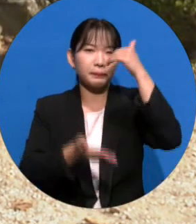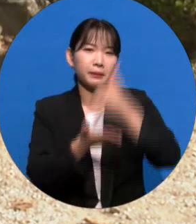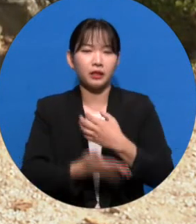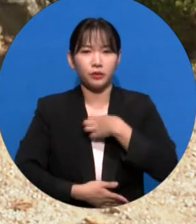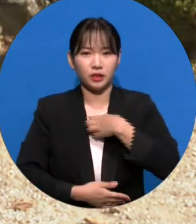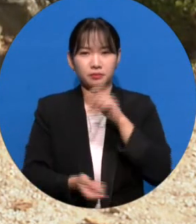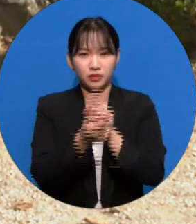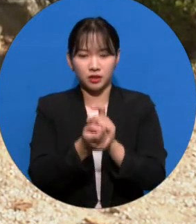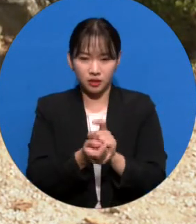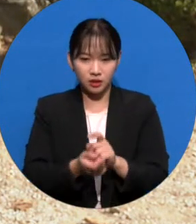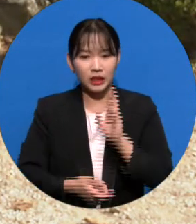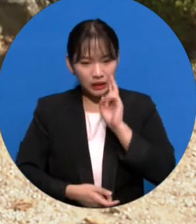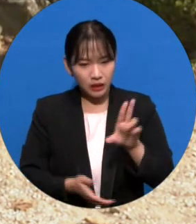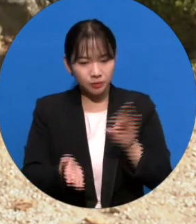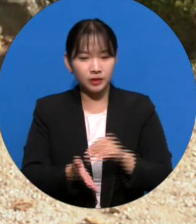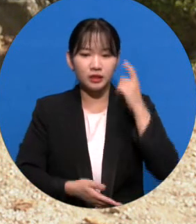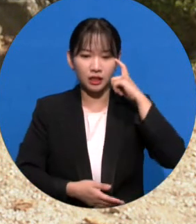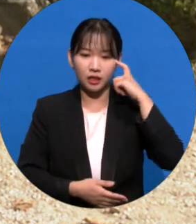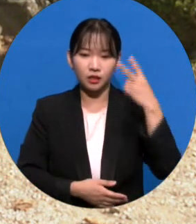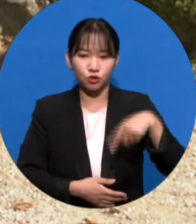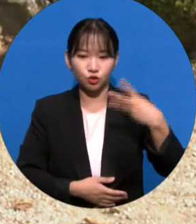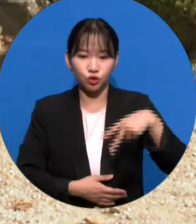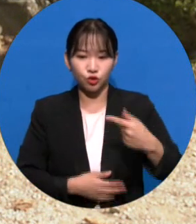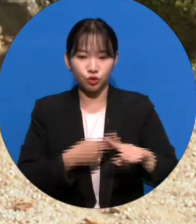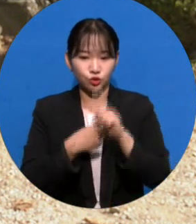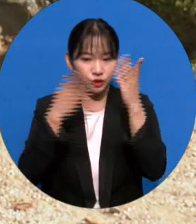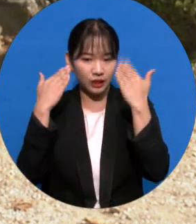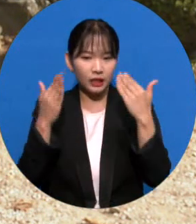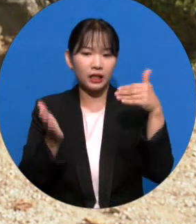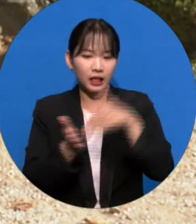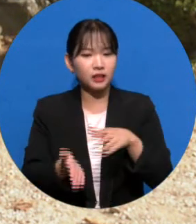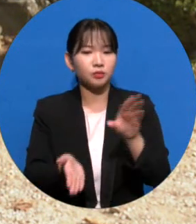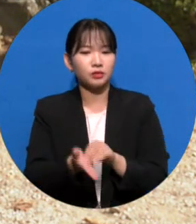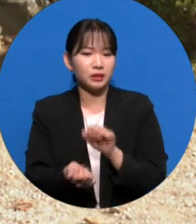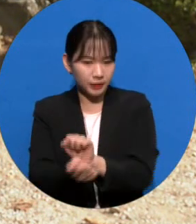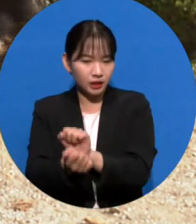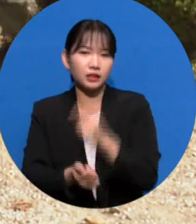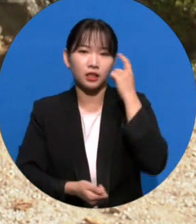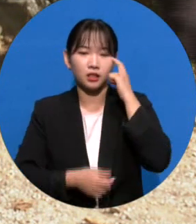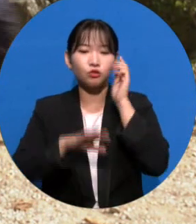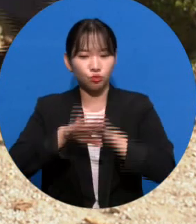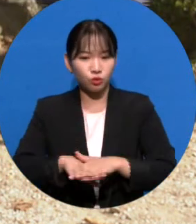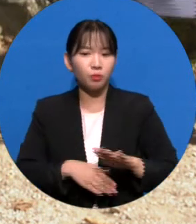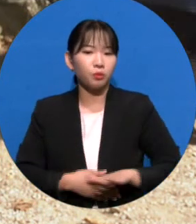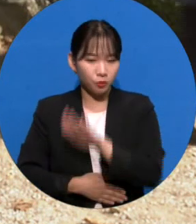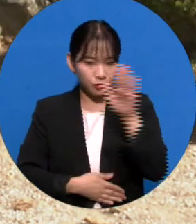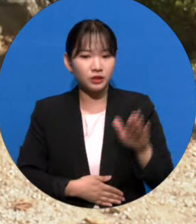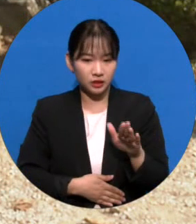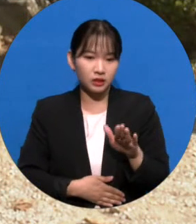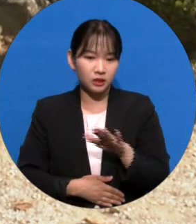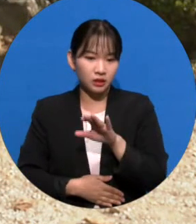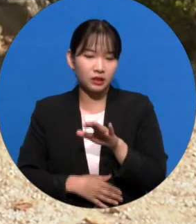이게 심각한 문제라 생각하고 부린 중 까지 분들 가 된다는 것을 염색하고 모든게 문인들이